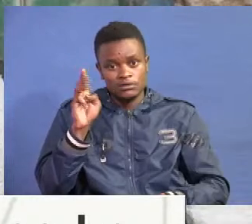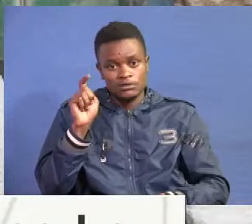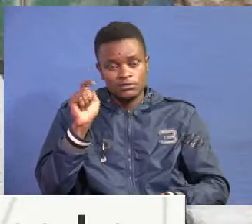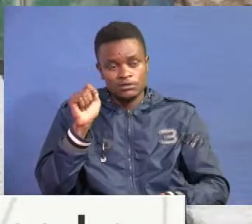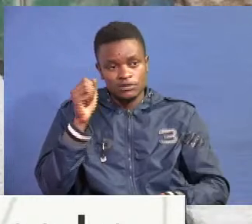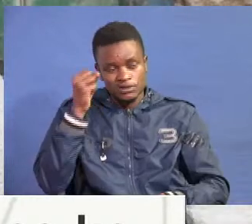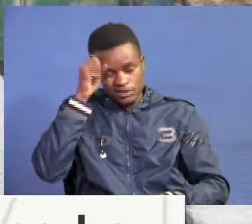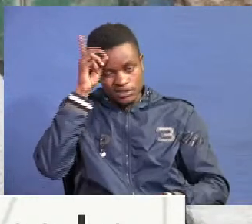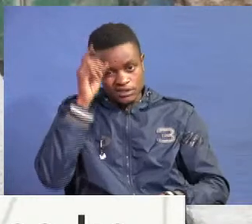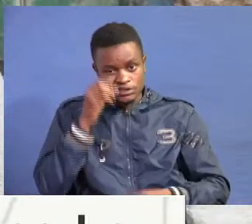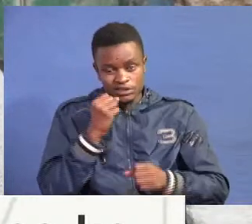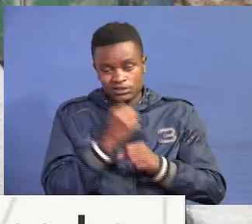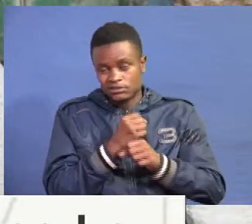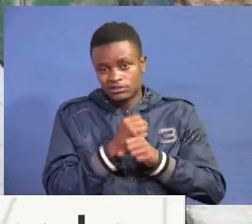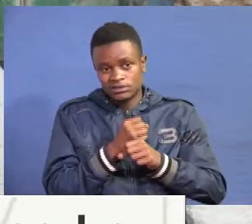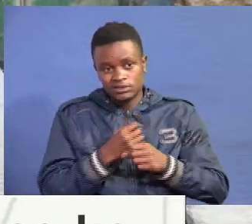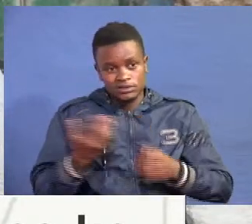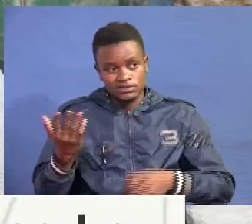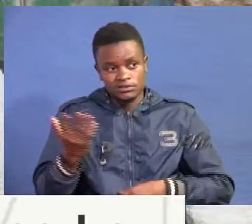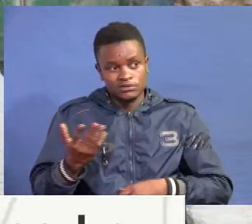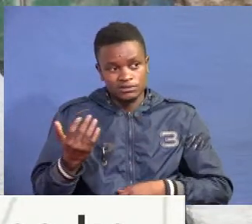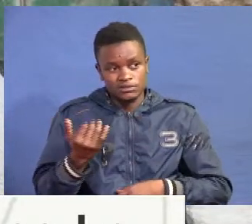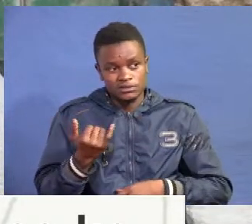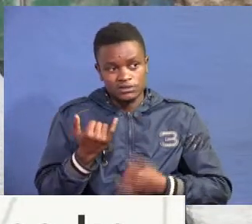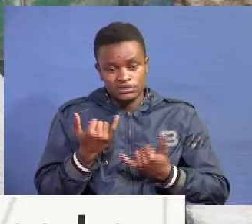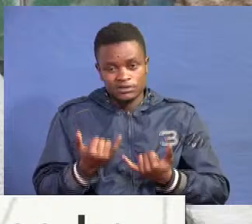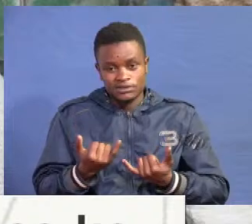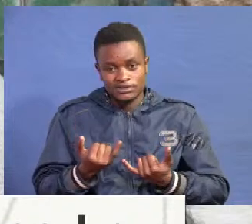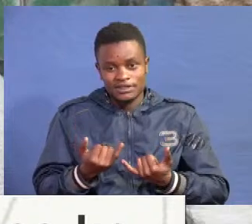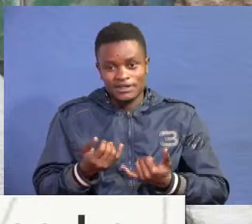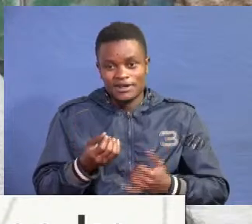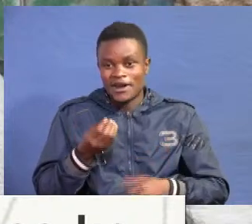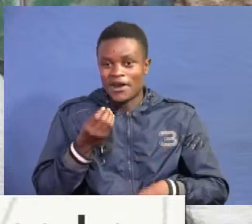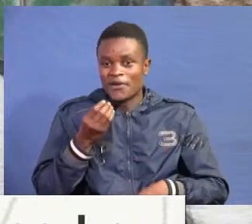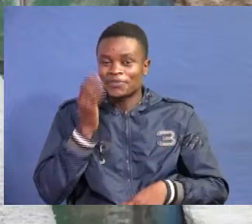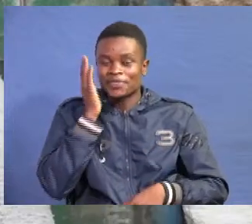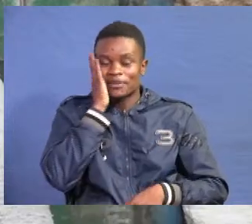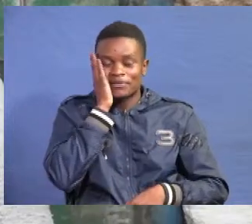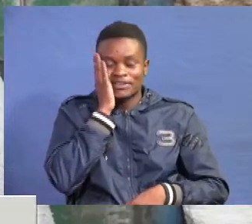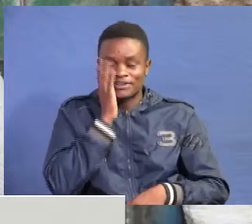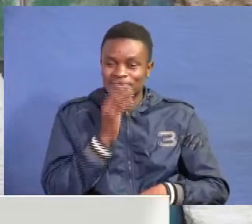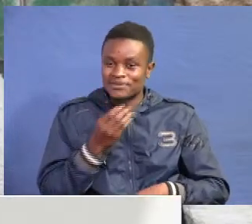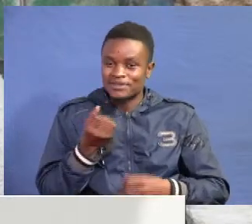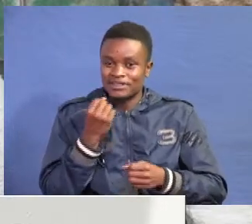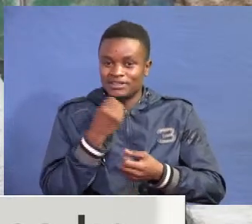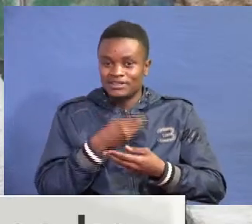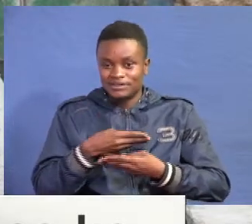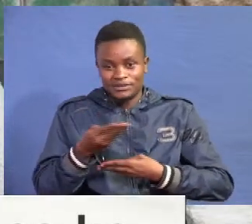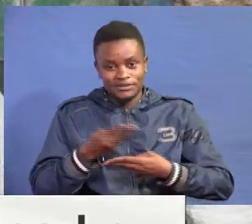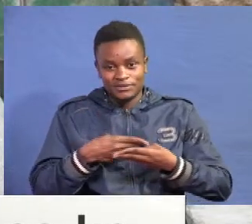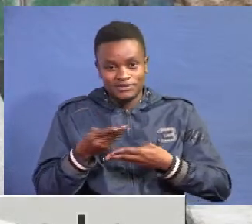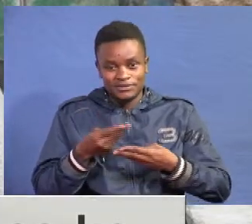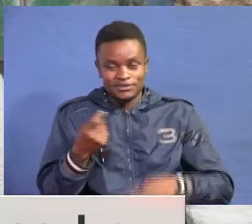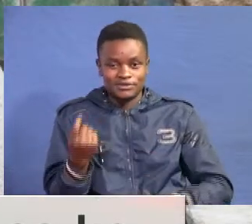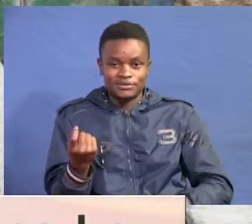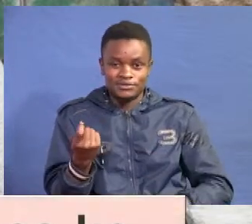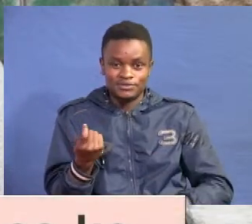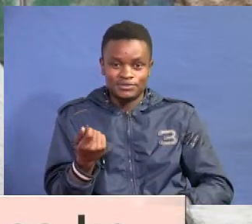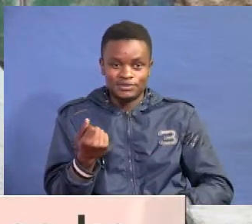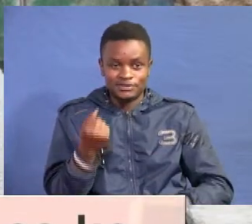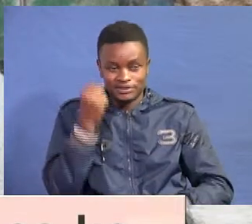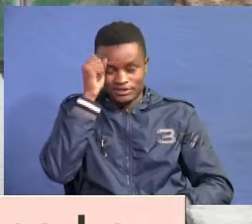wenye wanafanya biashara ndogo ndogo kama wanaweza kwanza kutujali, waangalie tunafanya kazi